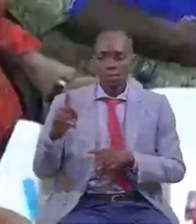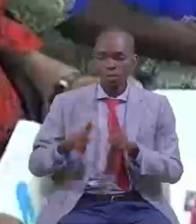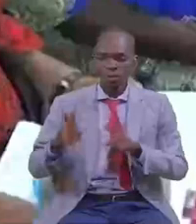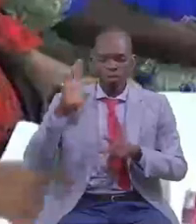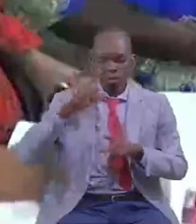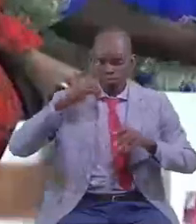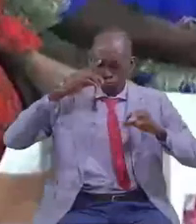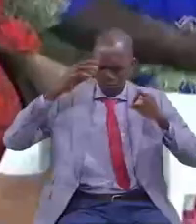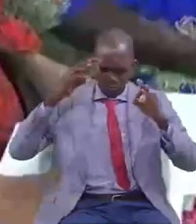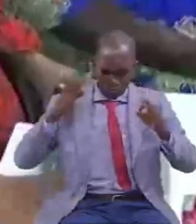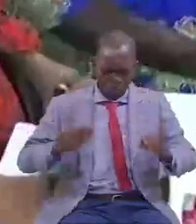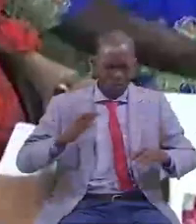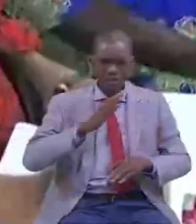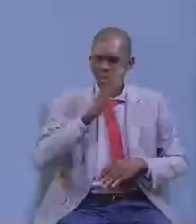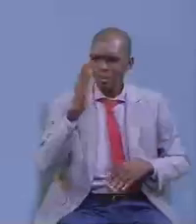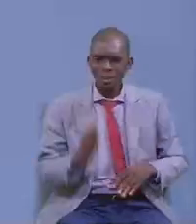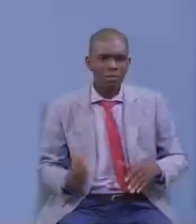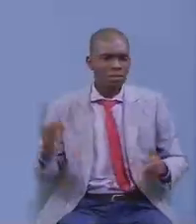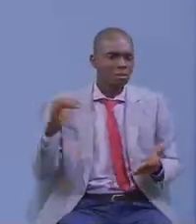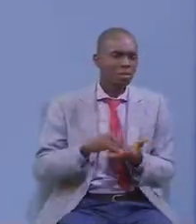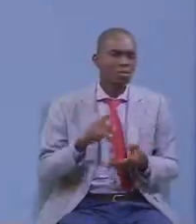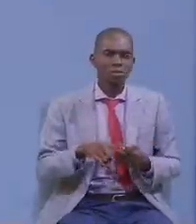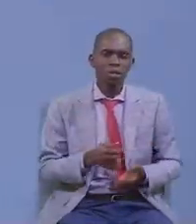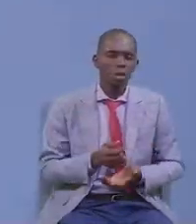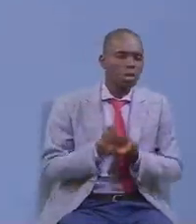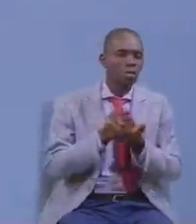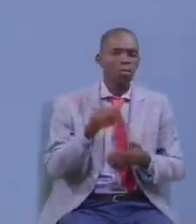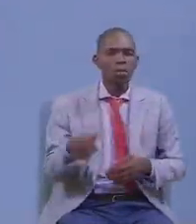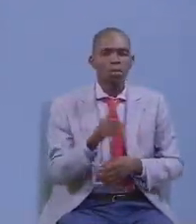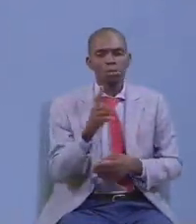Et ils font le vœu dans leur vie de ne plus jamais aider quelqu'un.